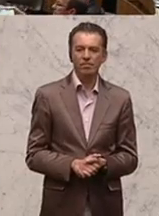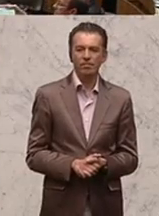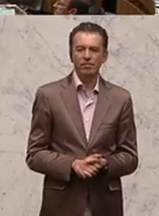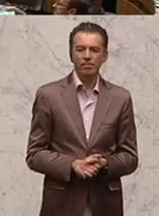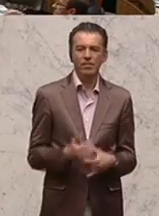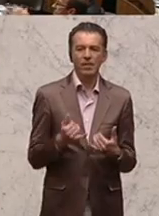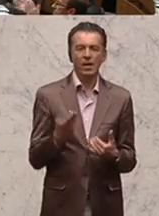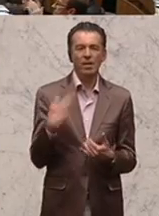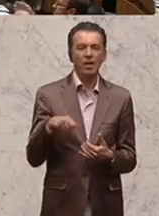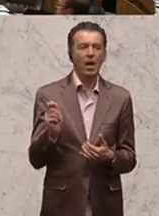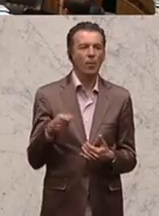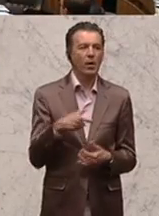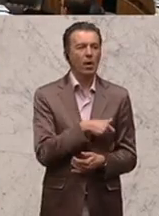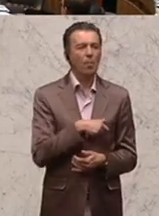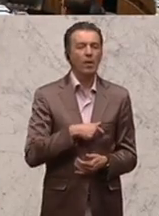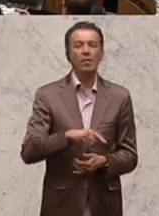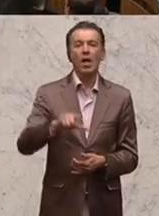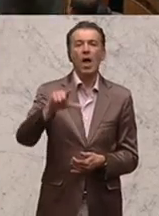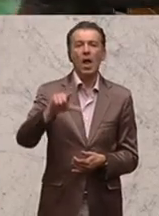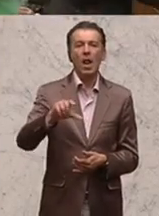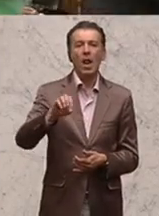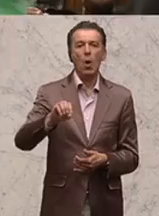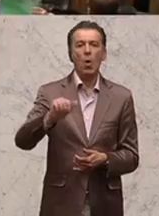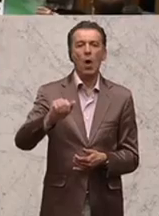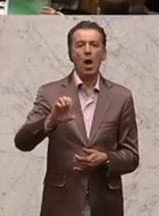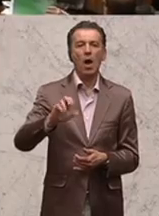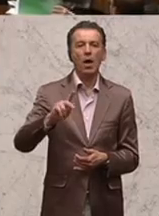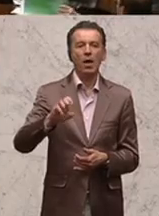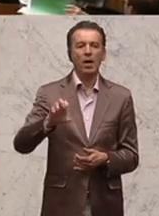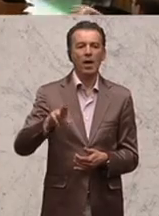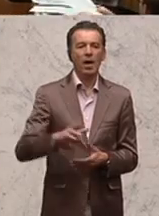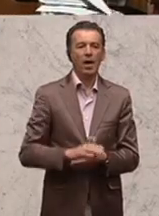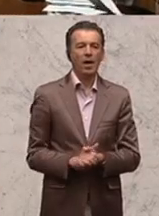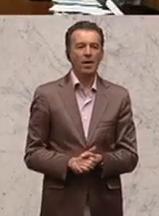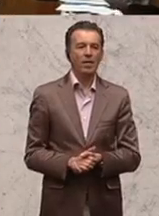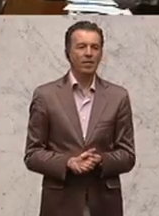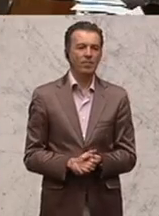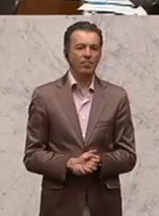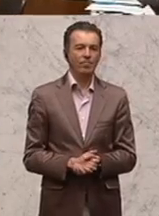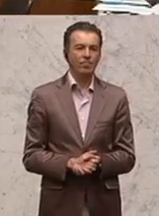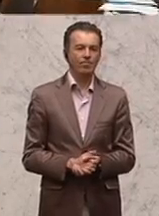Sagt Werner Kreuz von der ÖVP. Als nächster Redner am Wort Gerald Lorca von den NEOS.